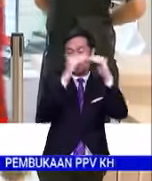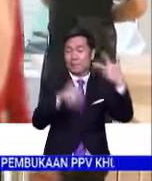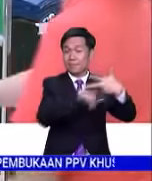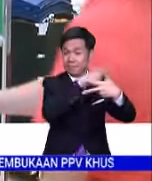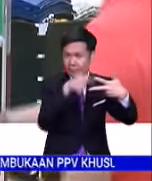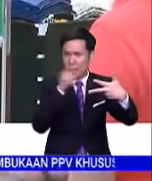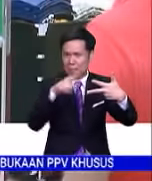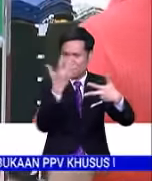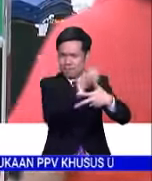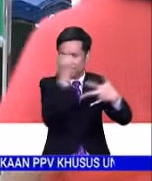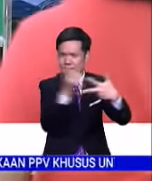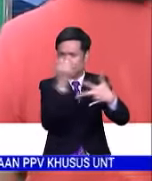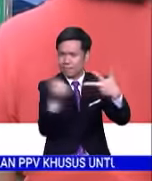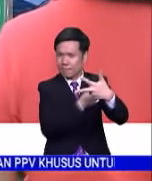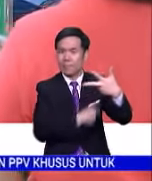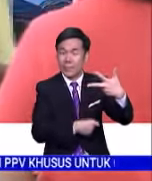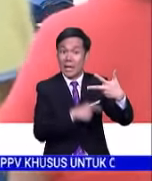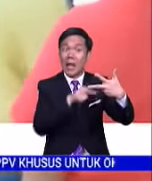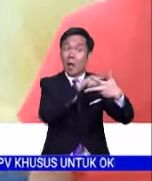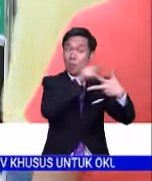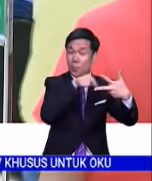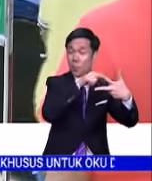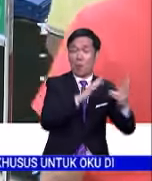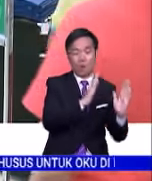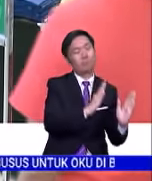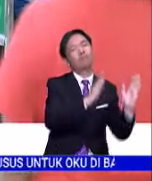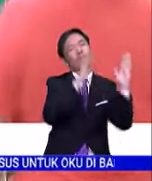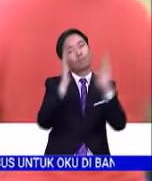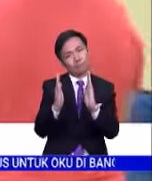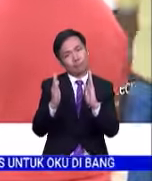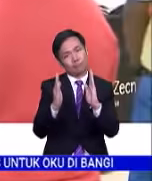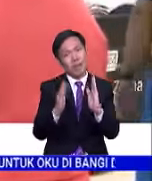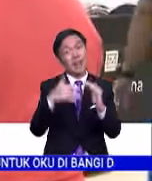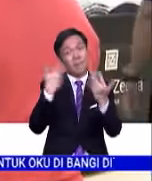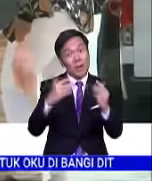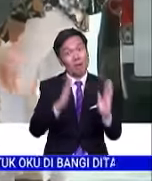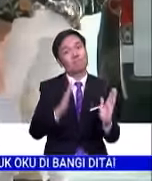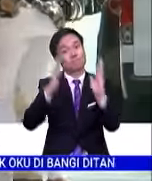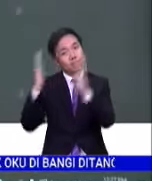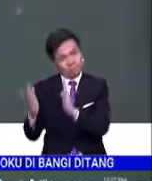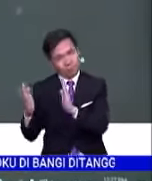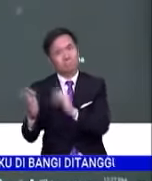perlu dicapai serentak sebelum boleh memasuki fasa seterusnya.